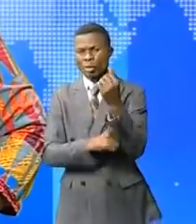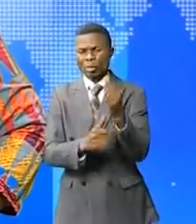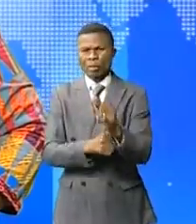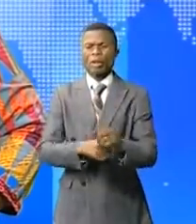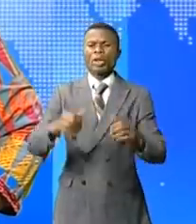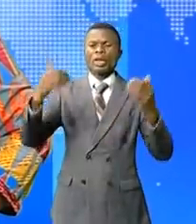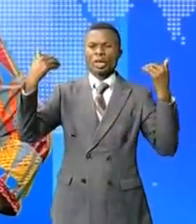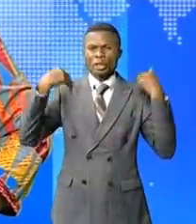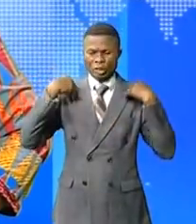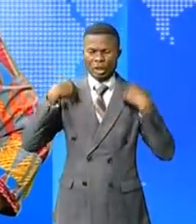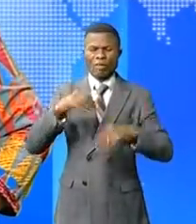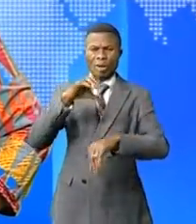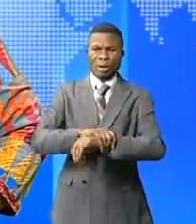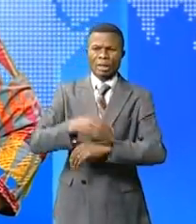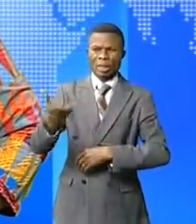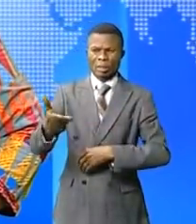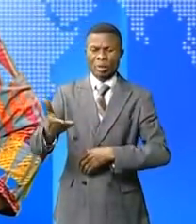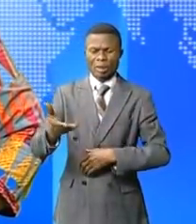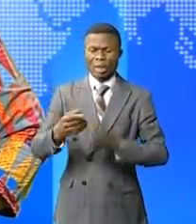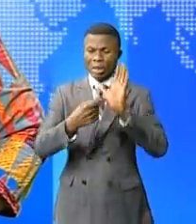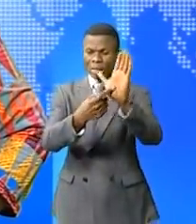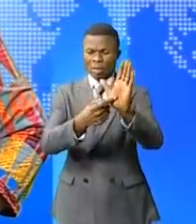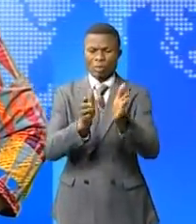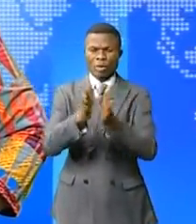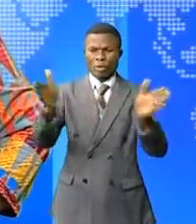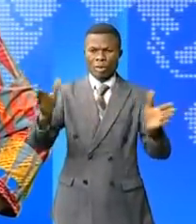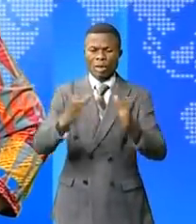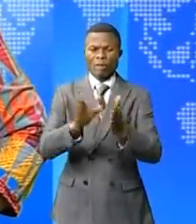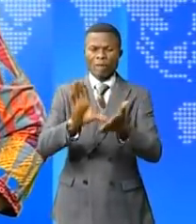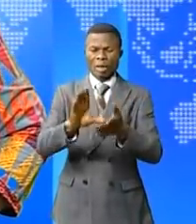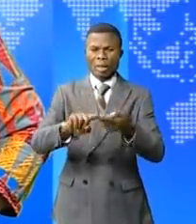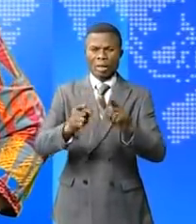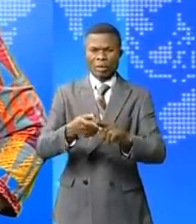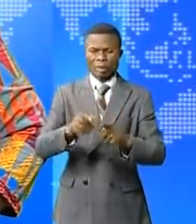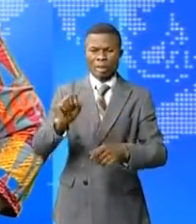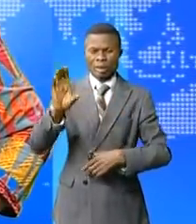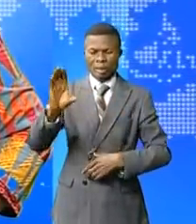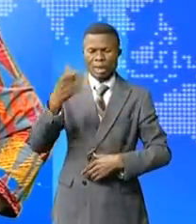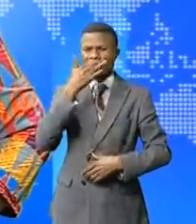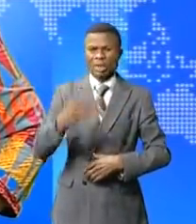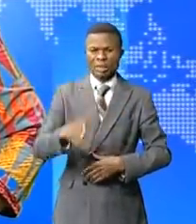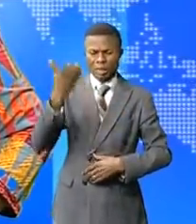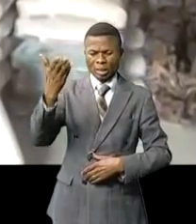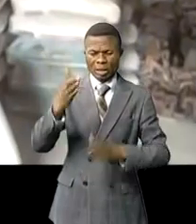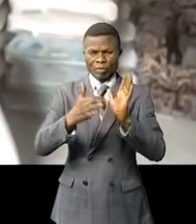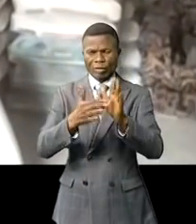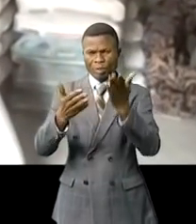national de la Tchopo. Leur présentation au public avec nos reporters de la RTNC Kisangani.